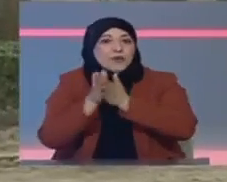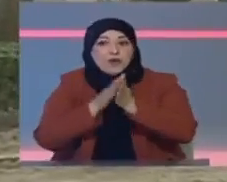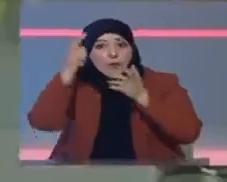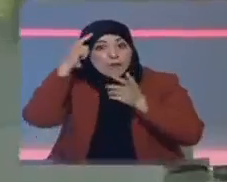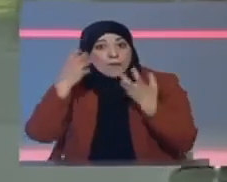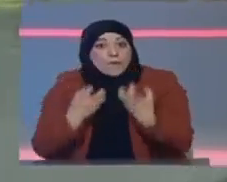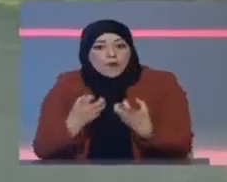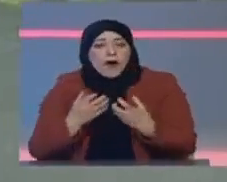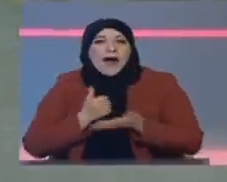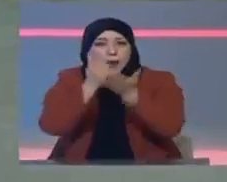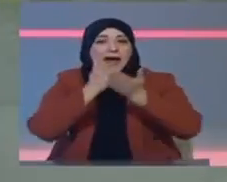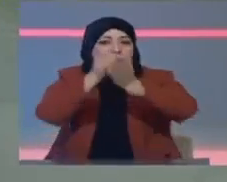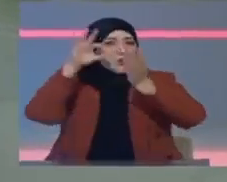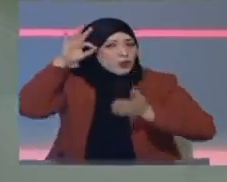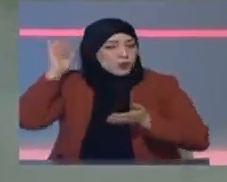المجنده